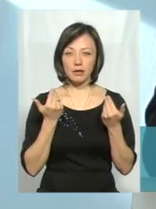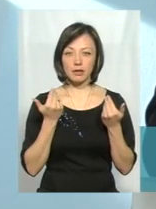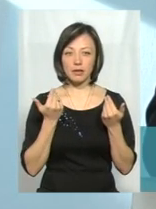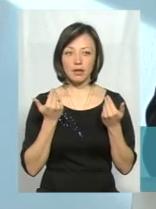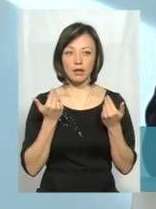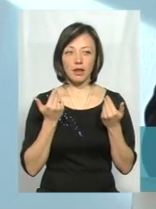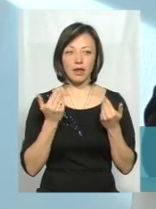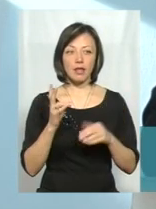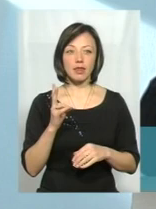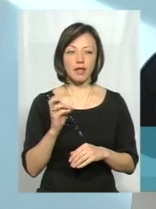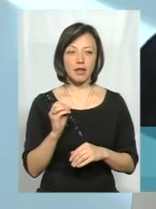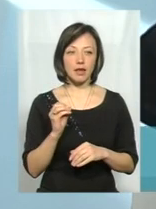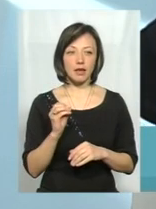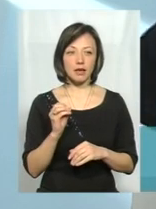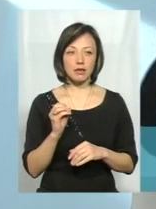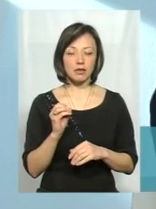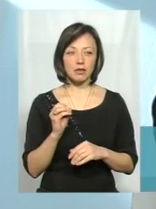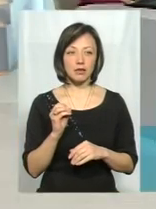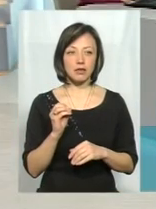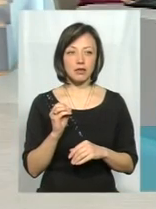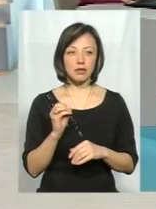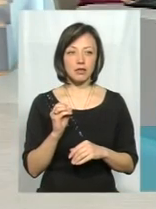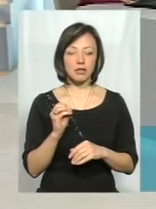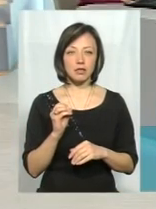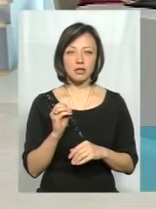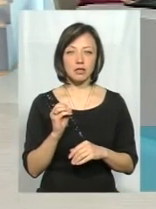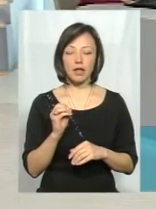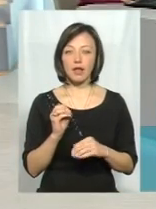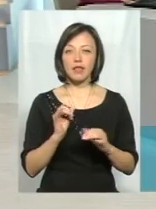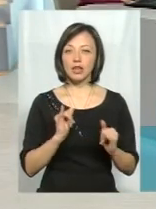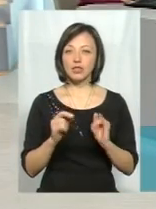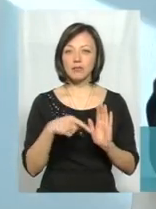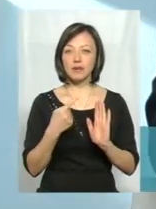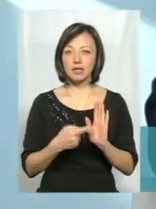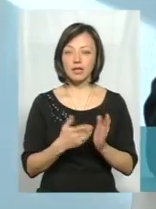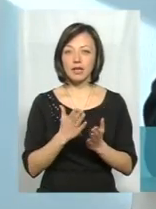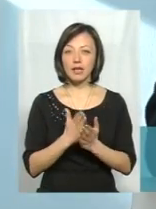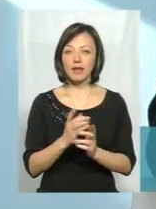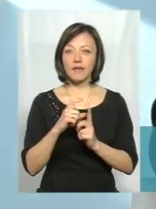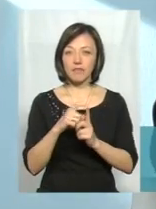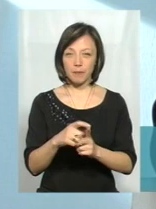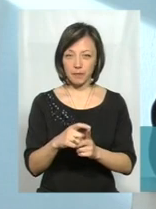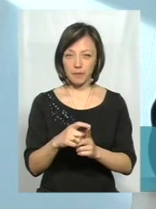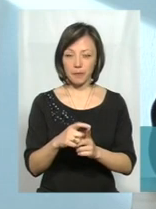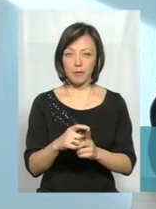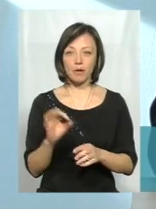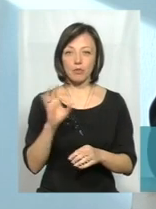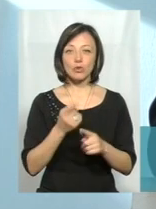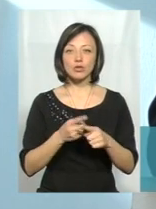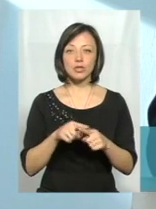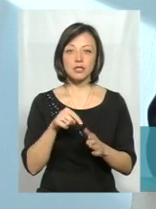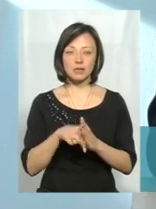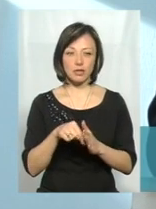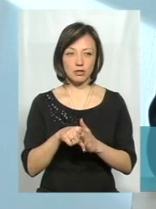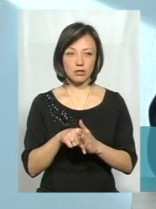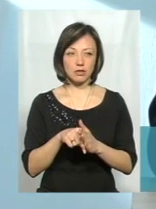немає нетактичних, як сказано, немає нетактичних питань, є нетактичні відповіді. Про що це